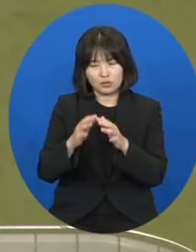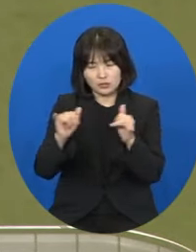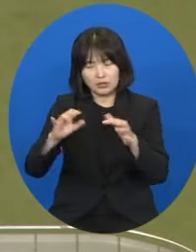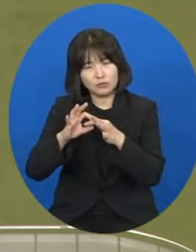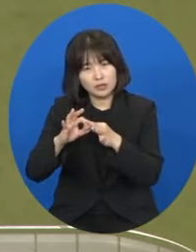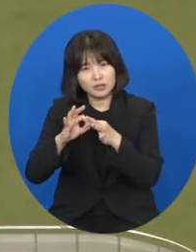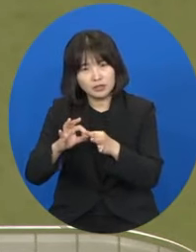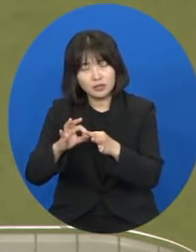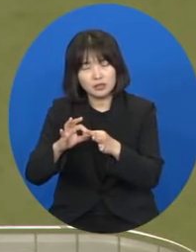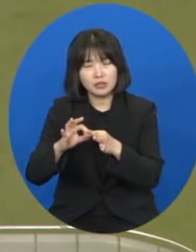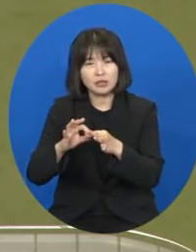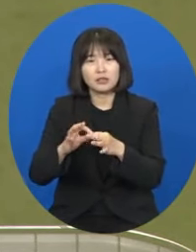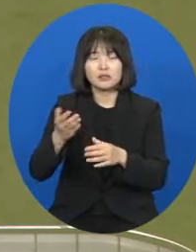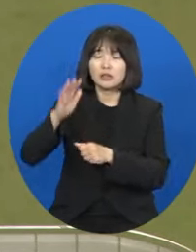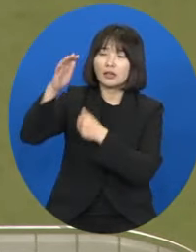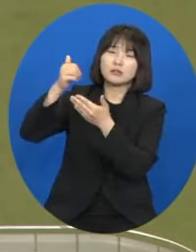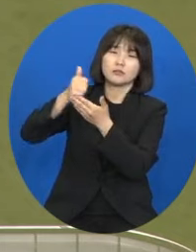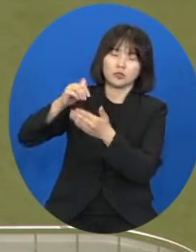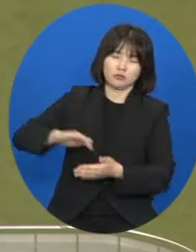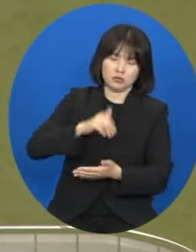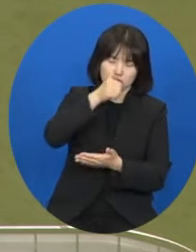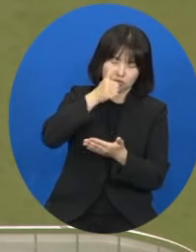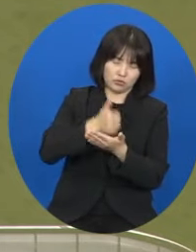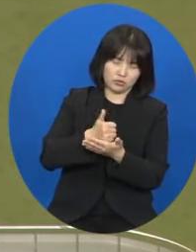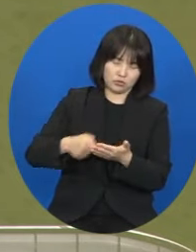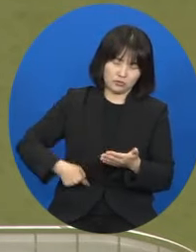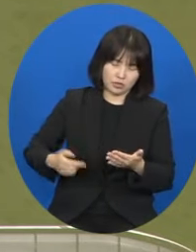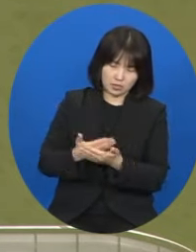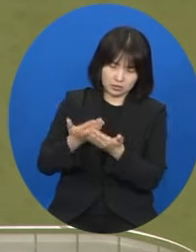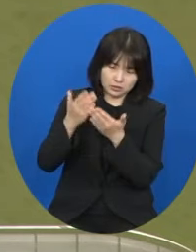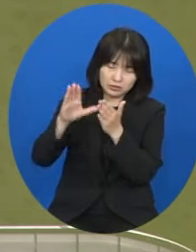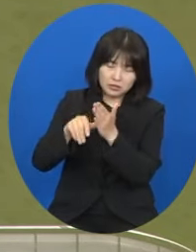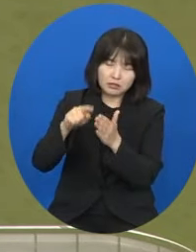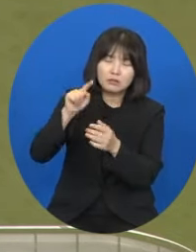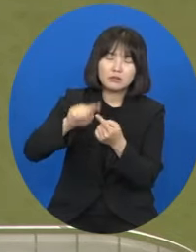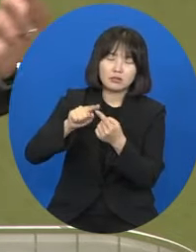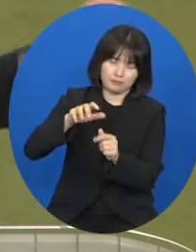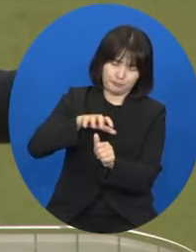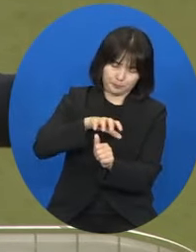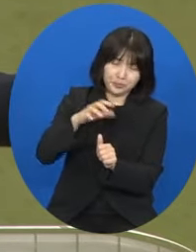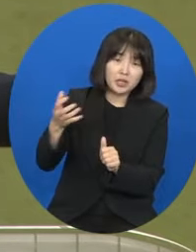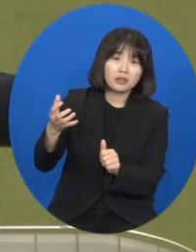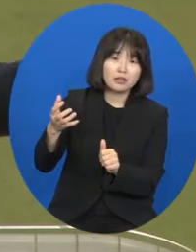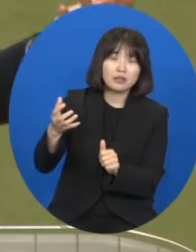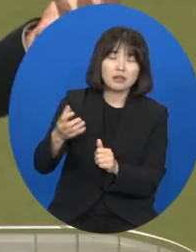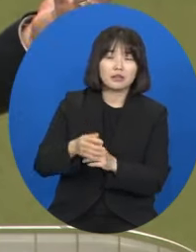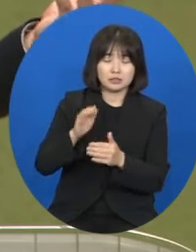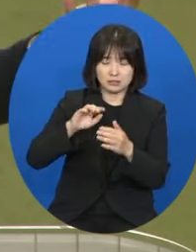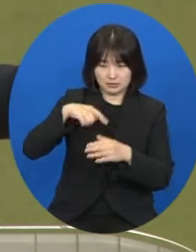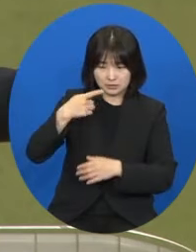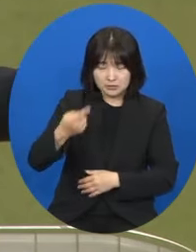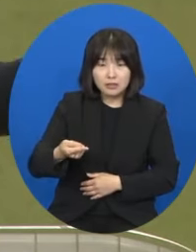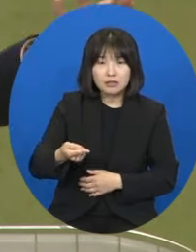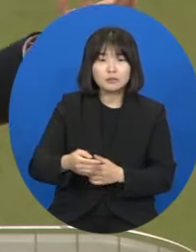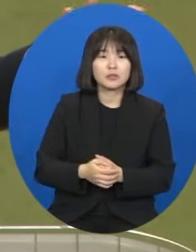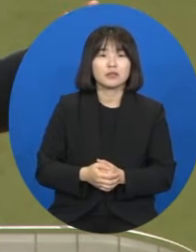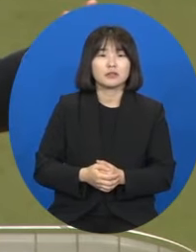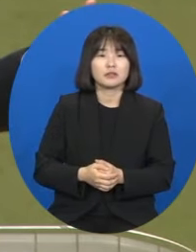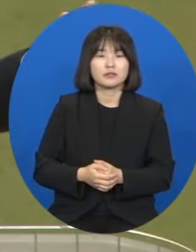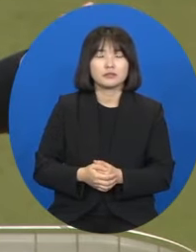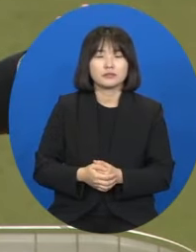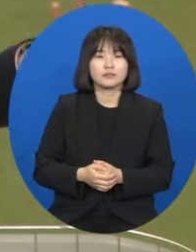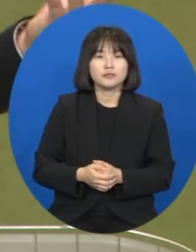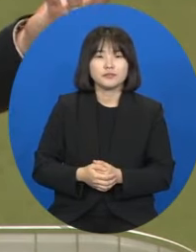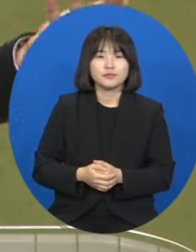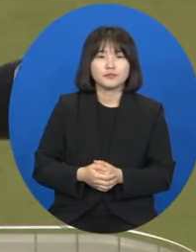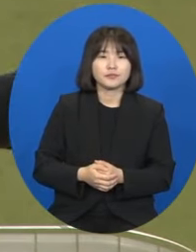있을 수 있고, 그러나 하나님께서는 우리가 죄를 회개할 때 그것을 풀어주시는 거예요. 그리고 그 다음에 무슨 일이 있죠? 14절에 보시면 우리가 읽진